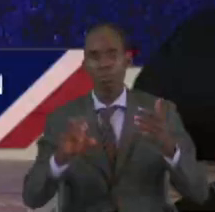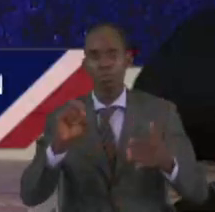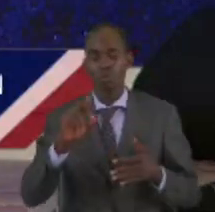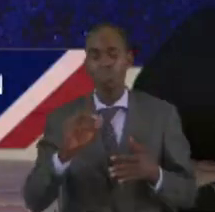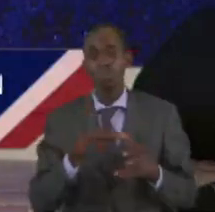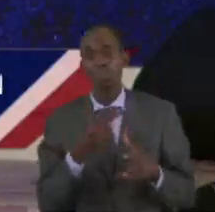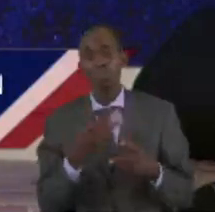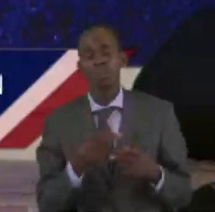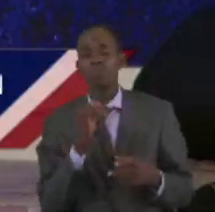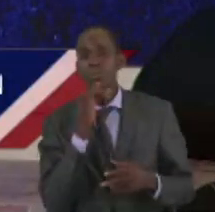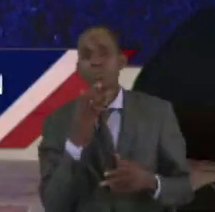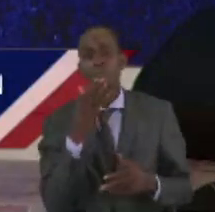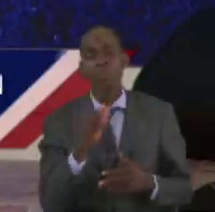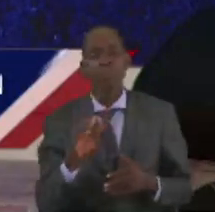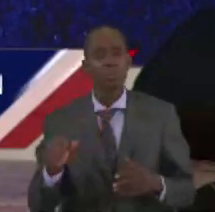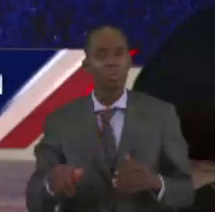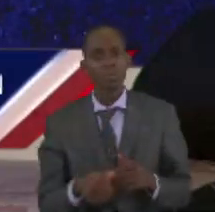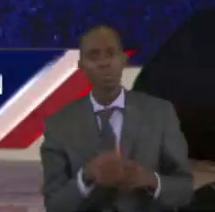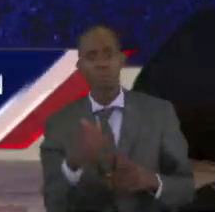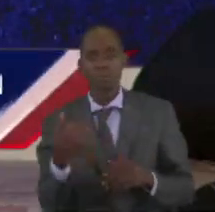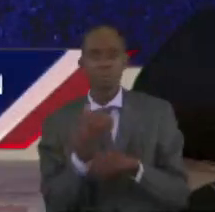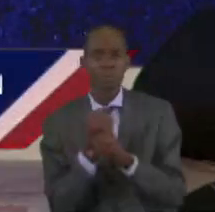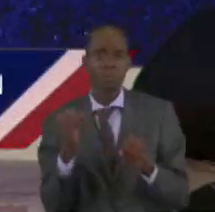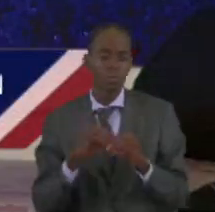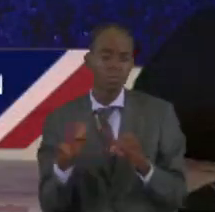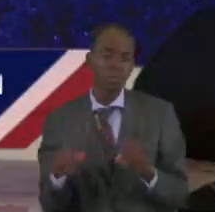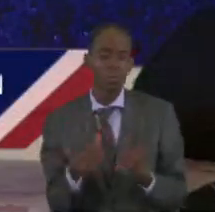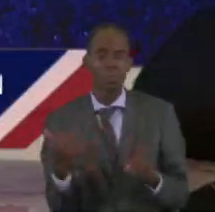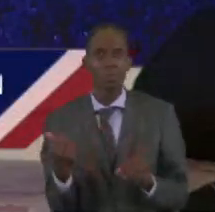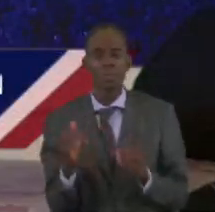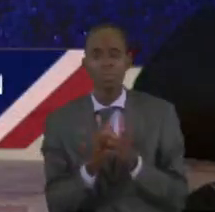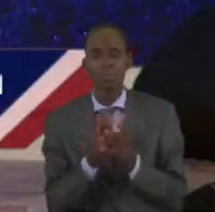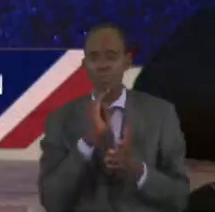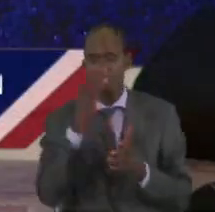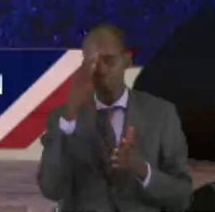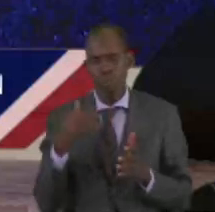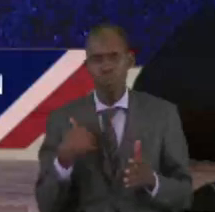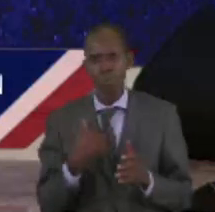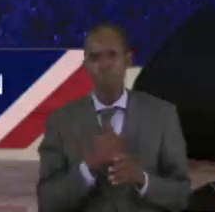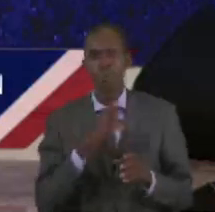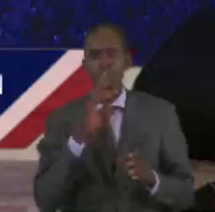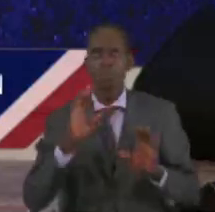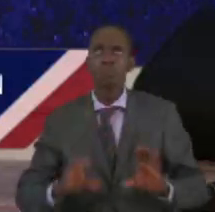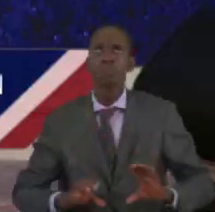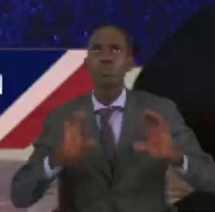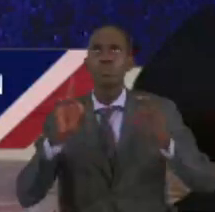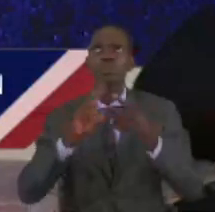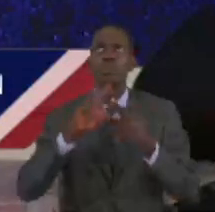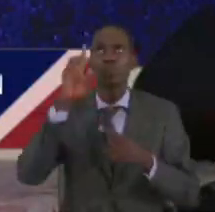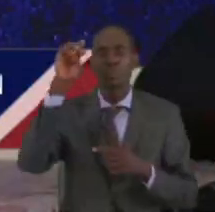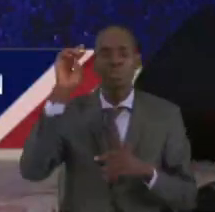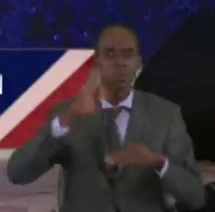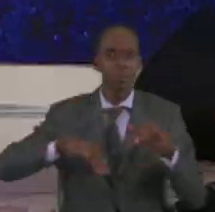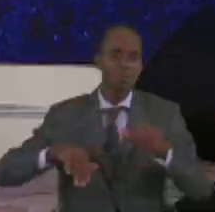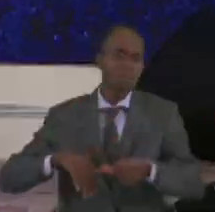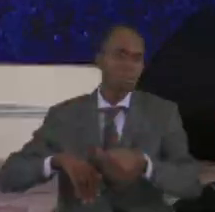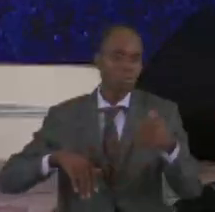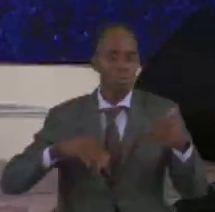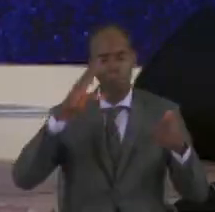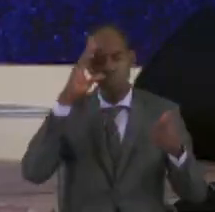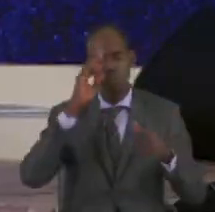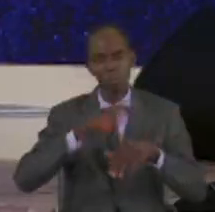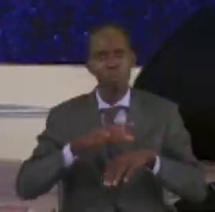12. Acte 4, verset 12. Il n'y a de salut en aucun autre. C'est pourquoi on se